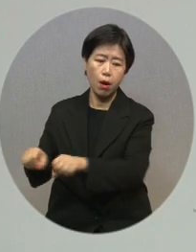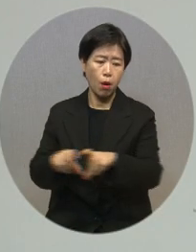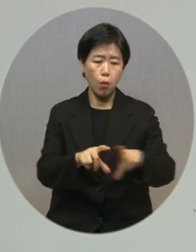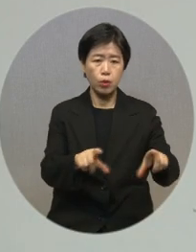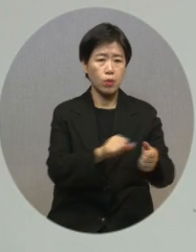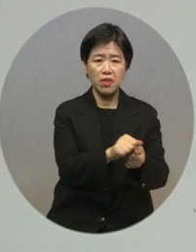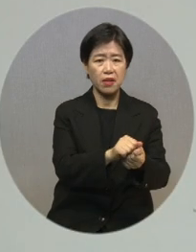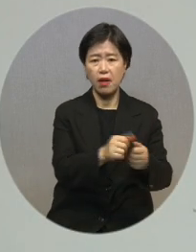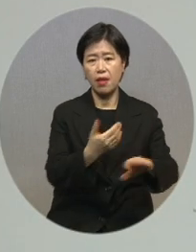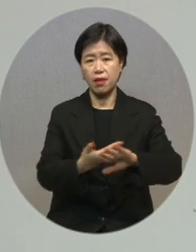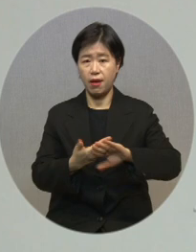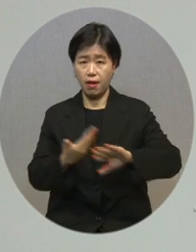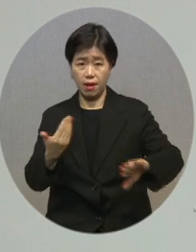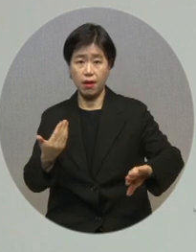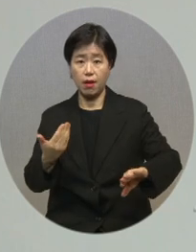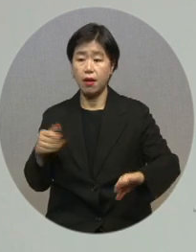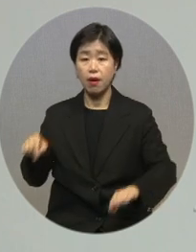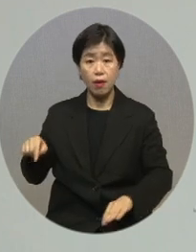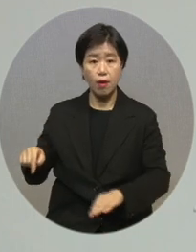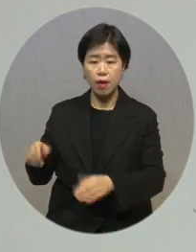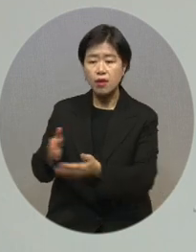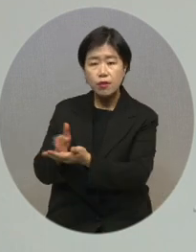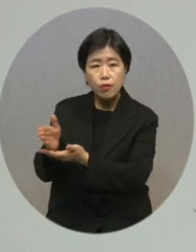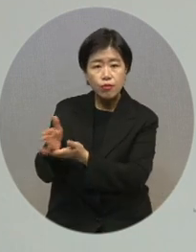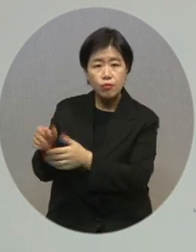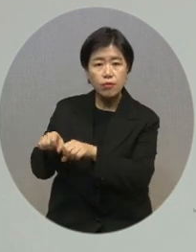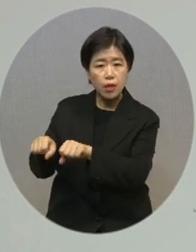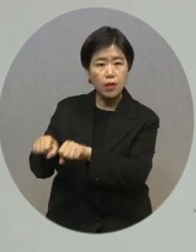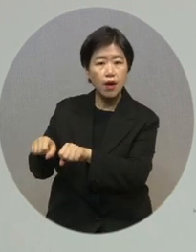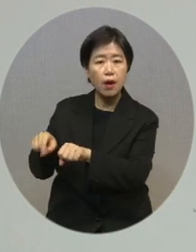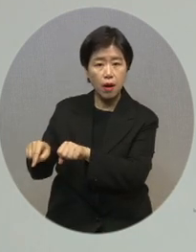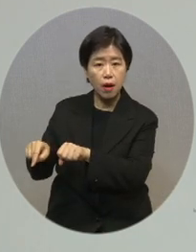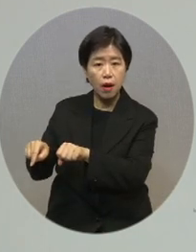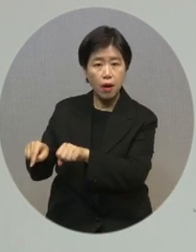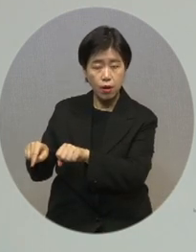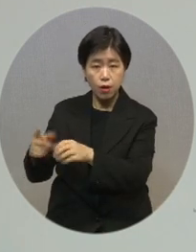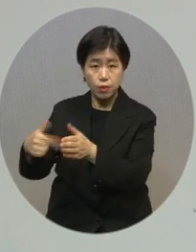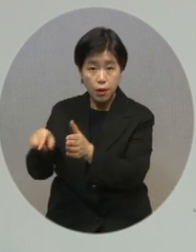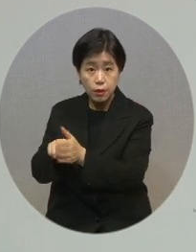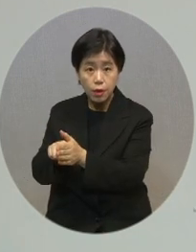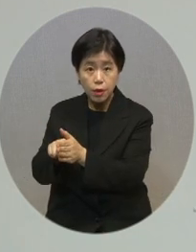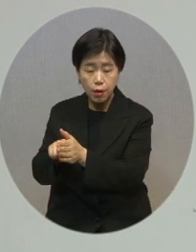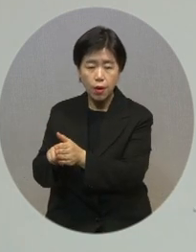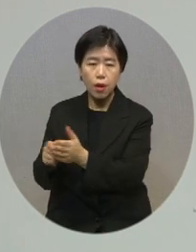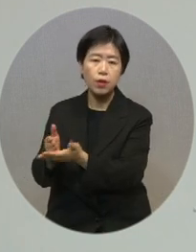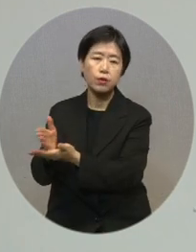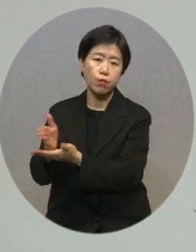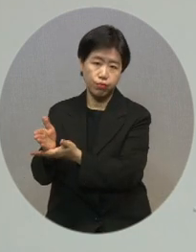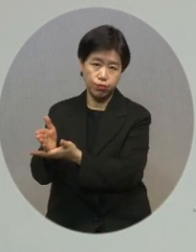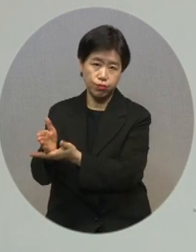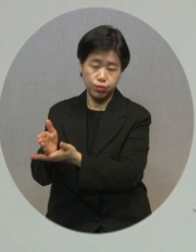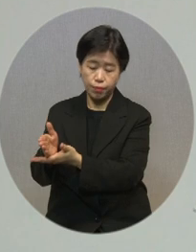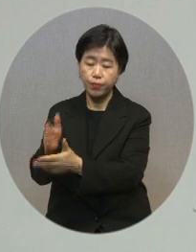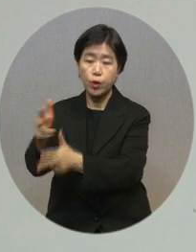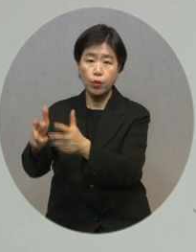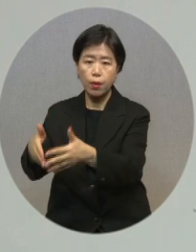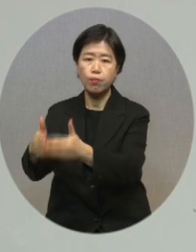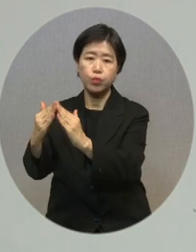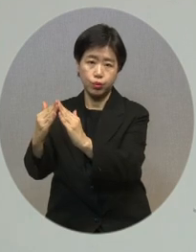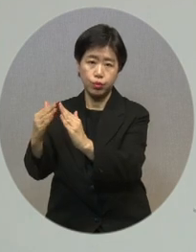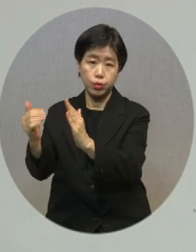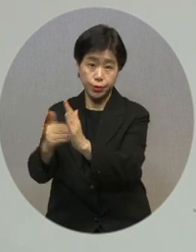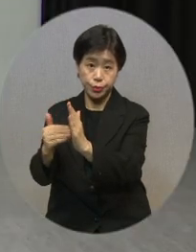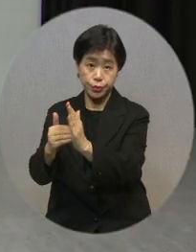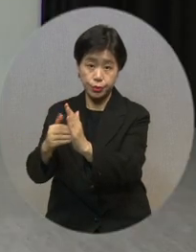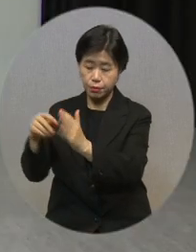없습니다. 그거를 그 전문적으로 처리하는 공장을 그 만들어서 거기에는 전부 다그 장애인들만 고용을 하는